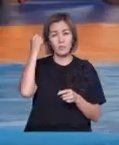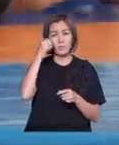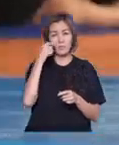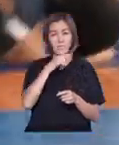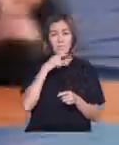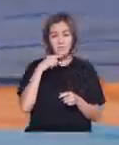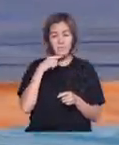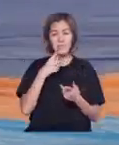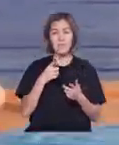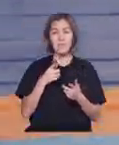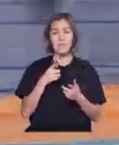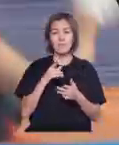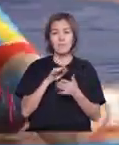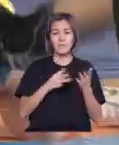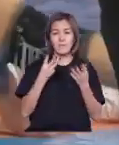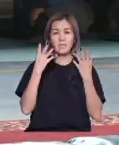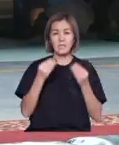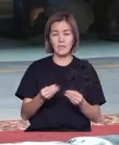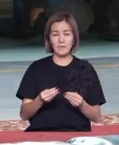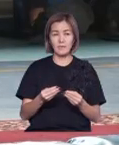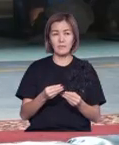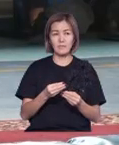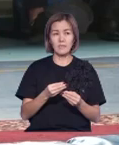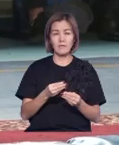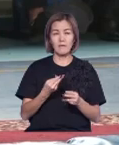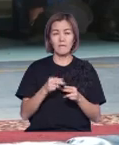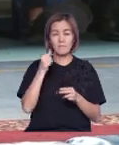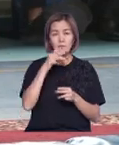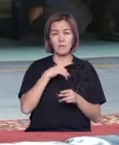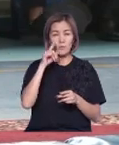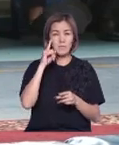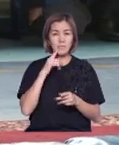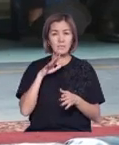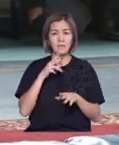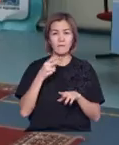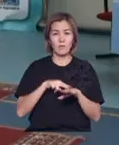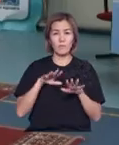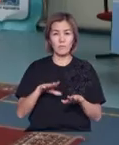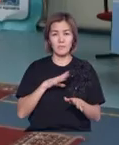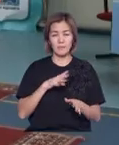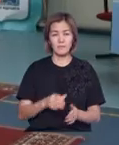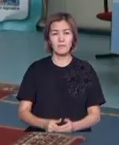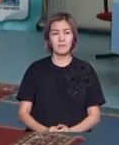России. Соревнования продлятся три дня. В предыдущие годы казахстанская команда заняла второе место.